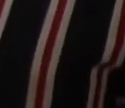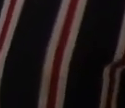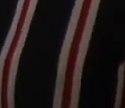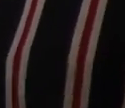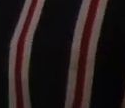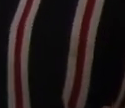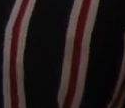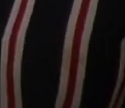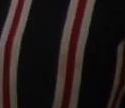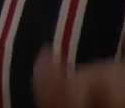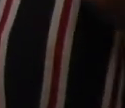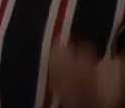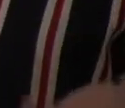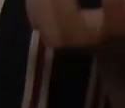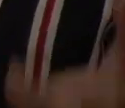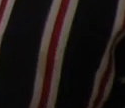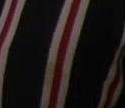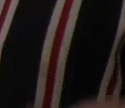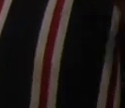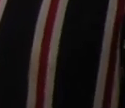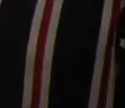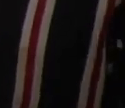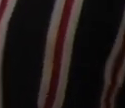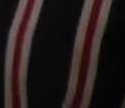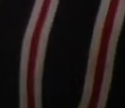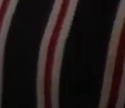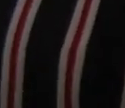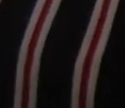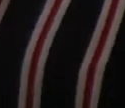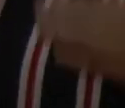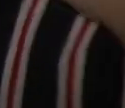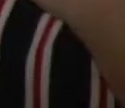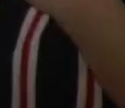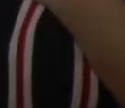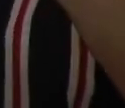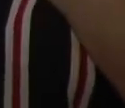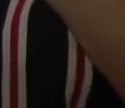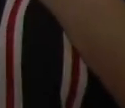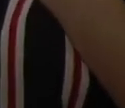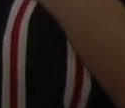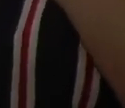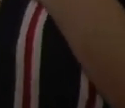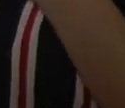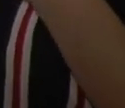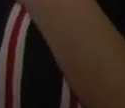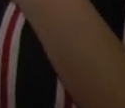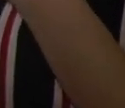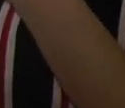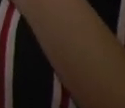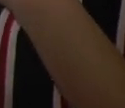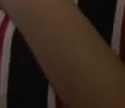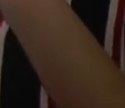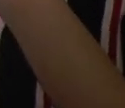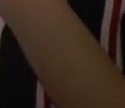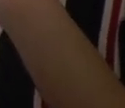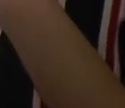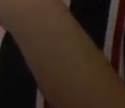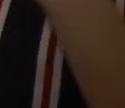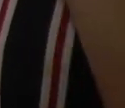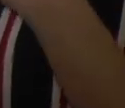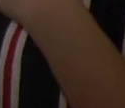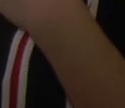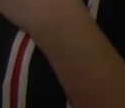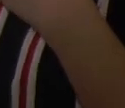deal siya. Na sobrang magiging malaking impact siya, lalo na sa kababaihan. And kaya lubos po ako na humihingi po ako ng tawad dahil